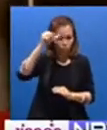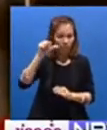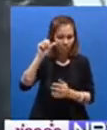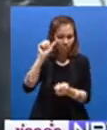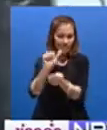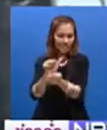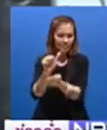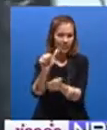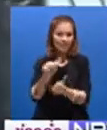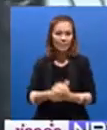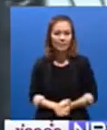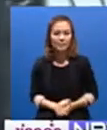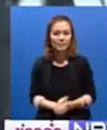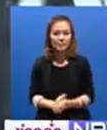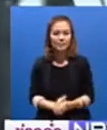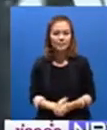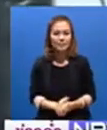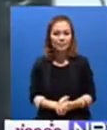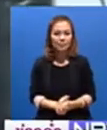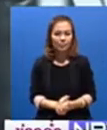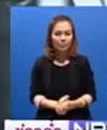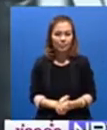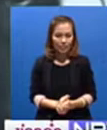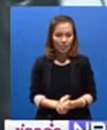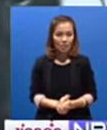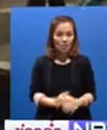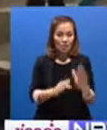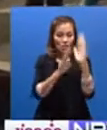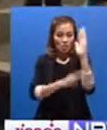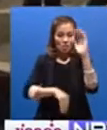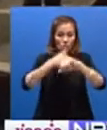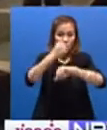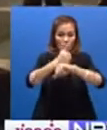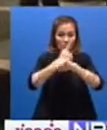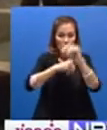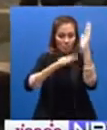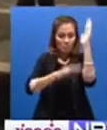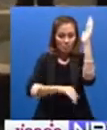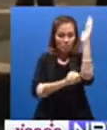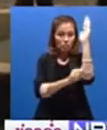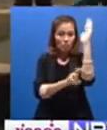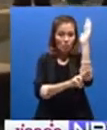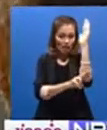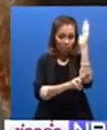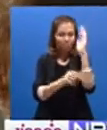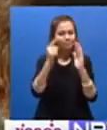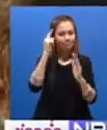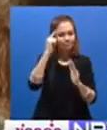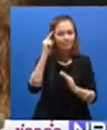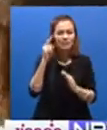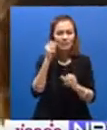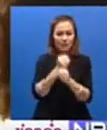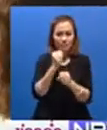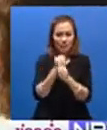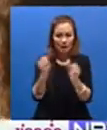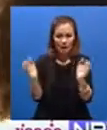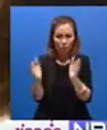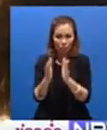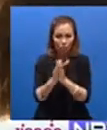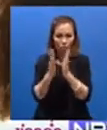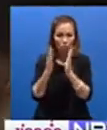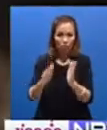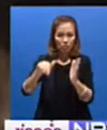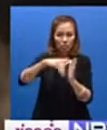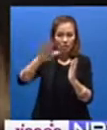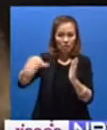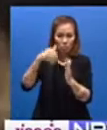อภิชาติบุญศรีโรจน์ผู้บังคับการตำรวจภูธรจังหวัดสุราษฎร์ธานีคนใหม่เปิดเผยว่าจะทำงานร่วมกับชุดสืบสวนที่ติดตามคดีอยู่ก่อน